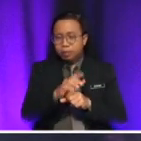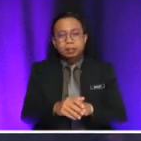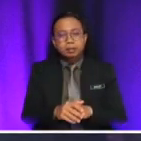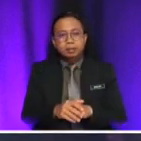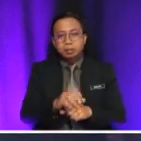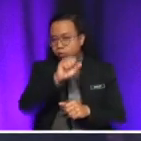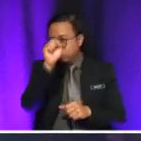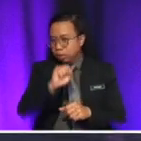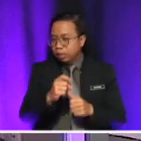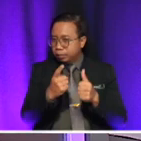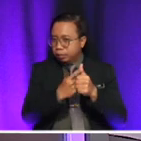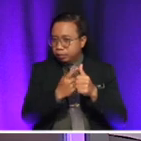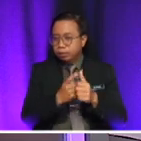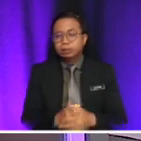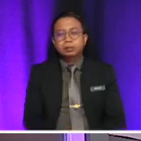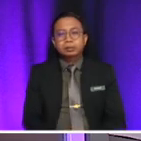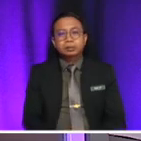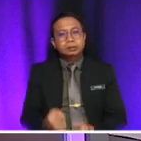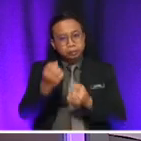yang pertama